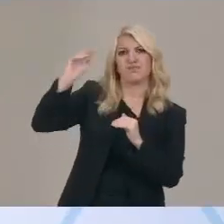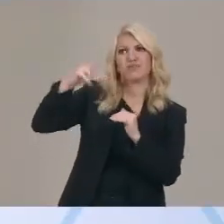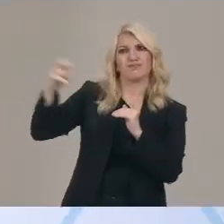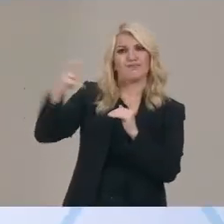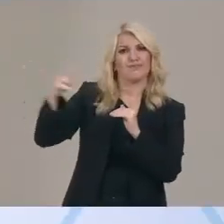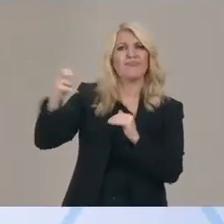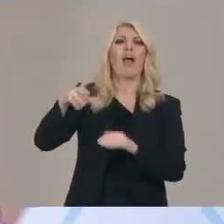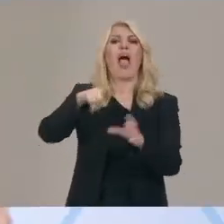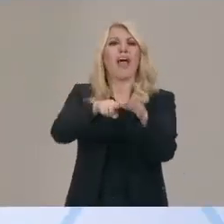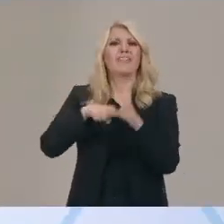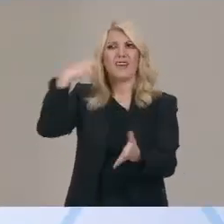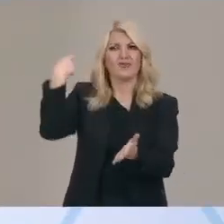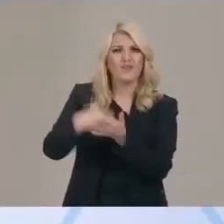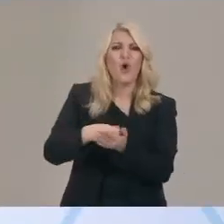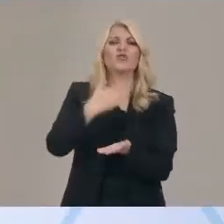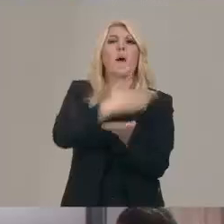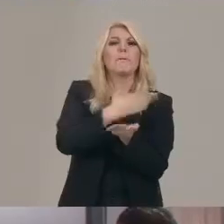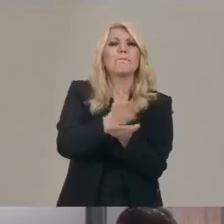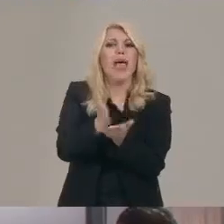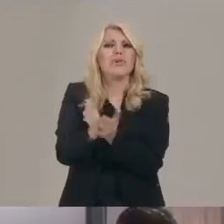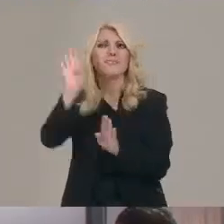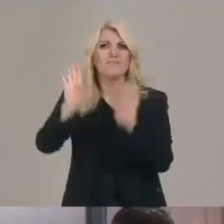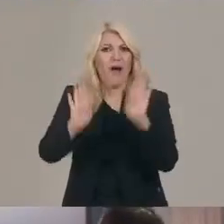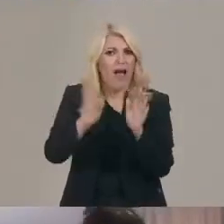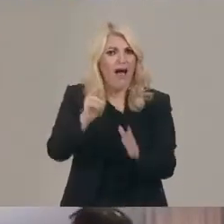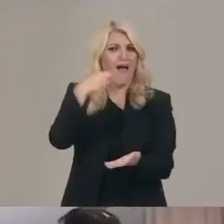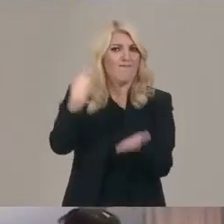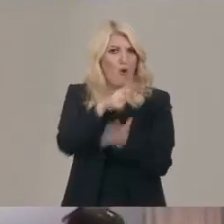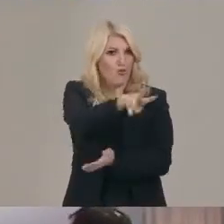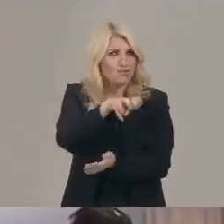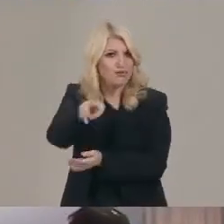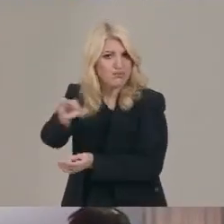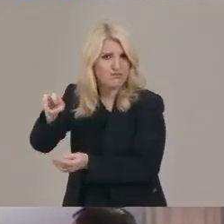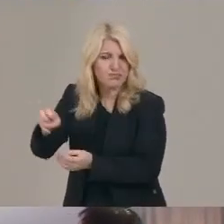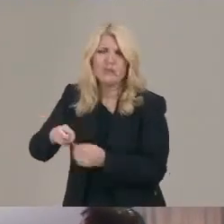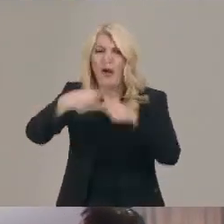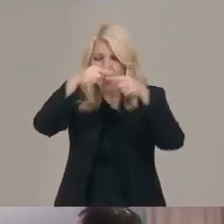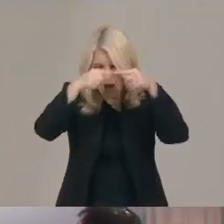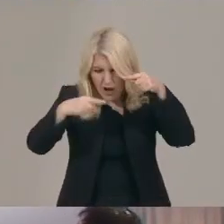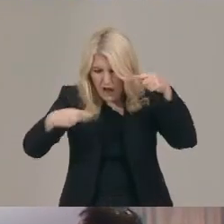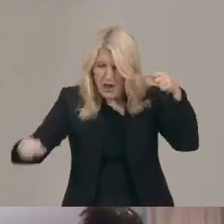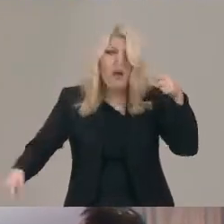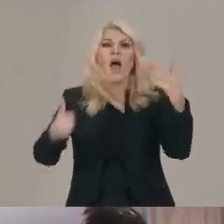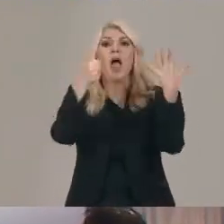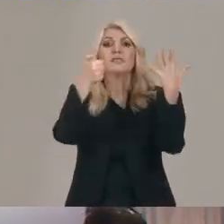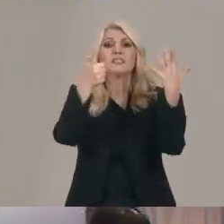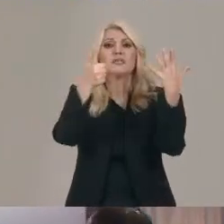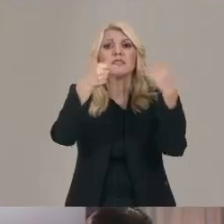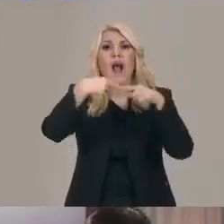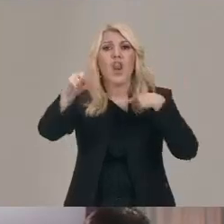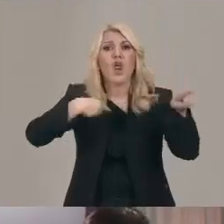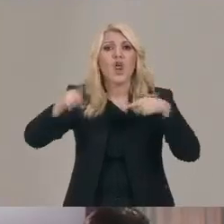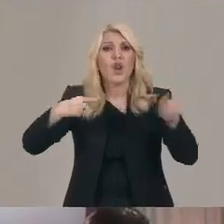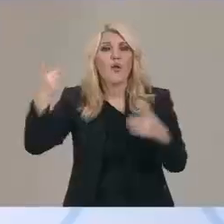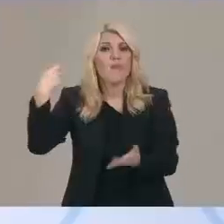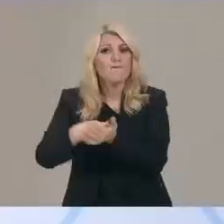φόρο, θυμάστε το φόρο στα μερίσματα, θυμάστε, εν πάση περιπτώσει, είναι 60 διαφορετικοί φόροι. Και τώρα, με τον προϋπολογισμό,